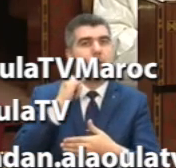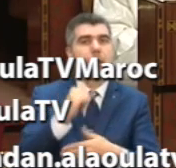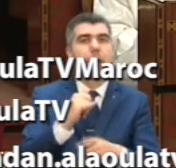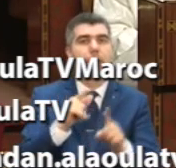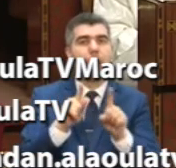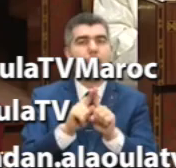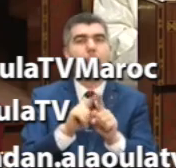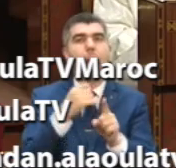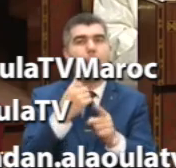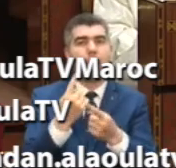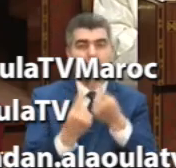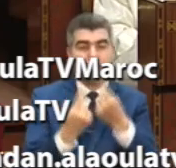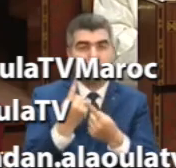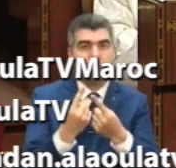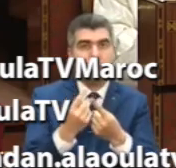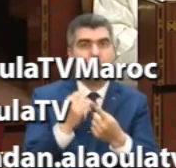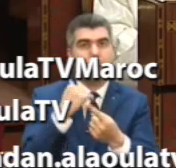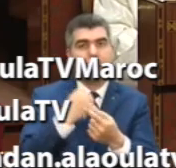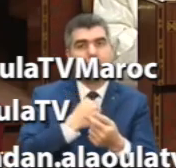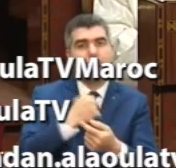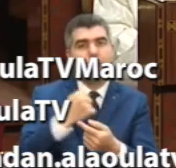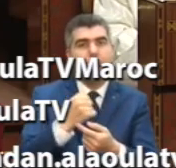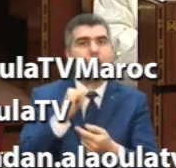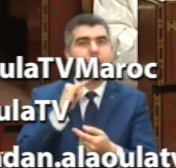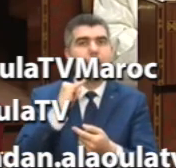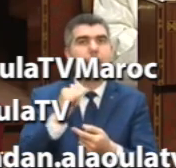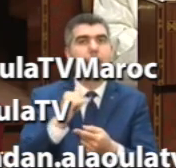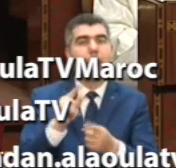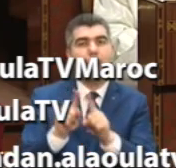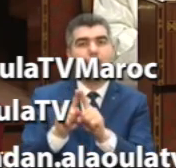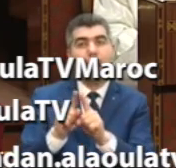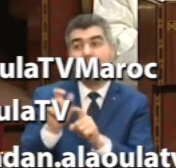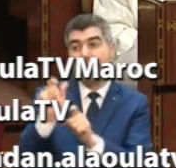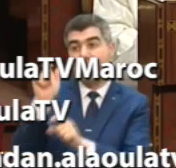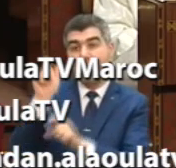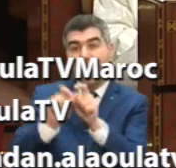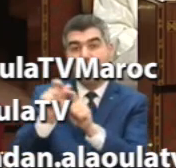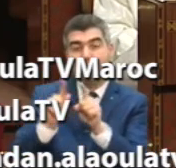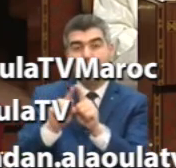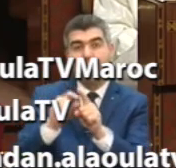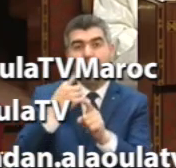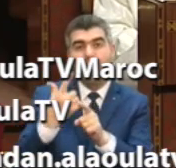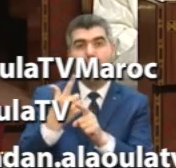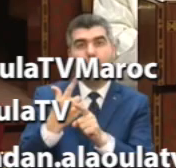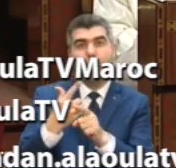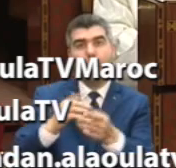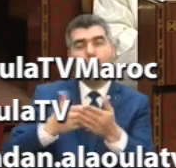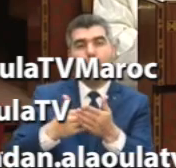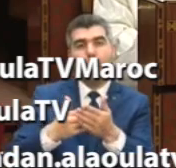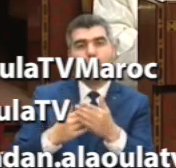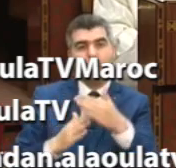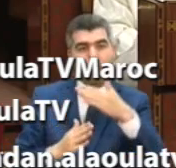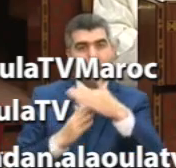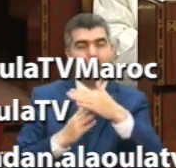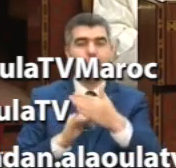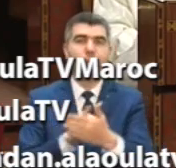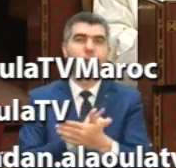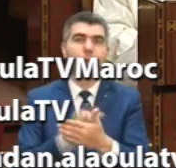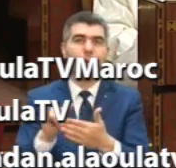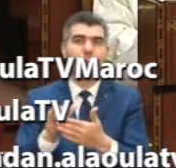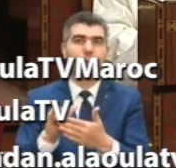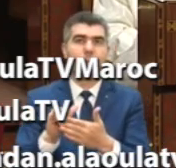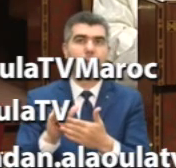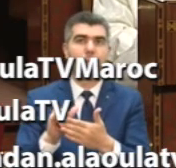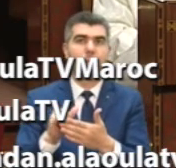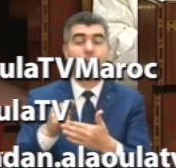القياده ديالو على المناضلين ديالو. وغالط واهم من يعتقد باننا حيتقصير، حنا غادي نواجهوا التصرفات الصبيانيه